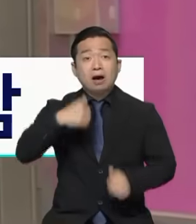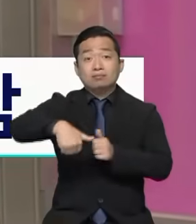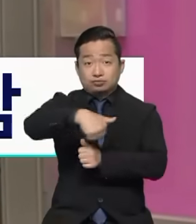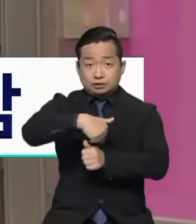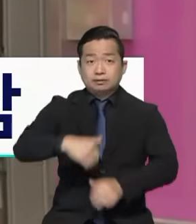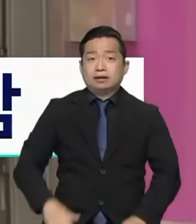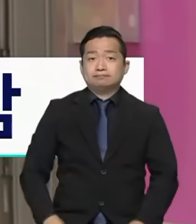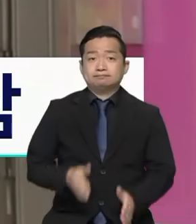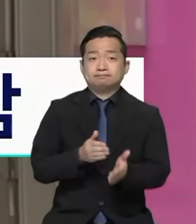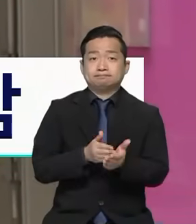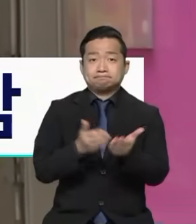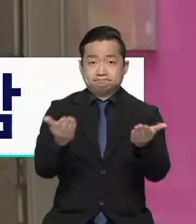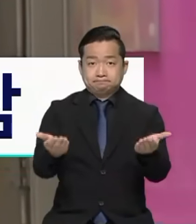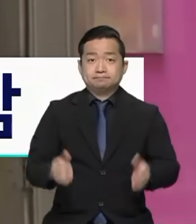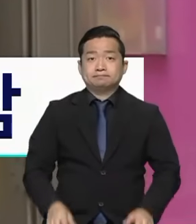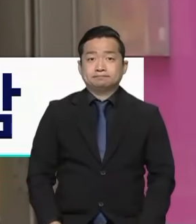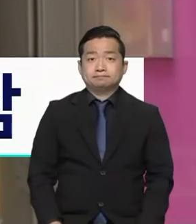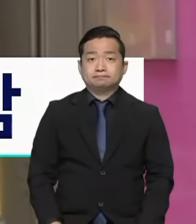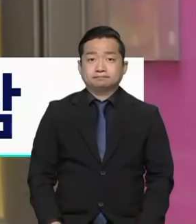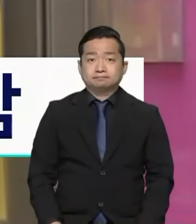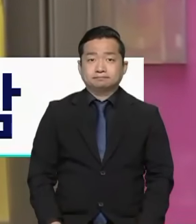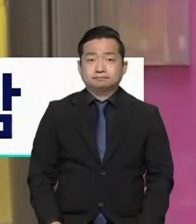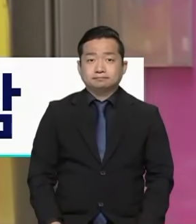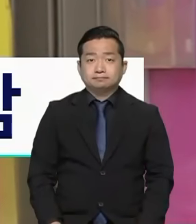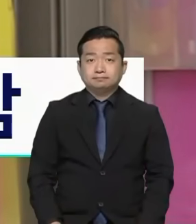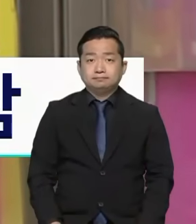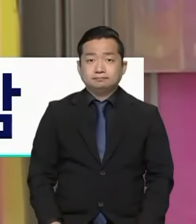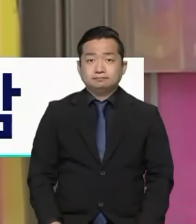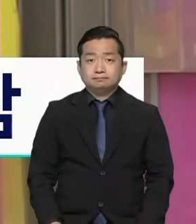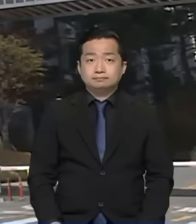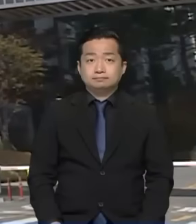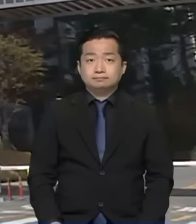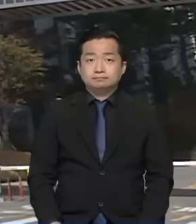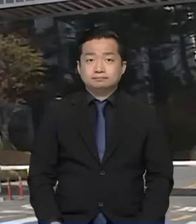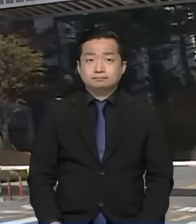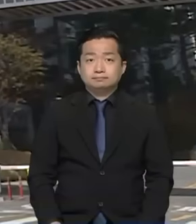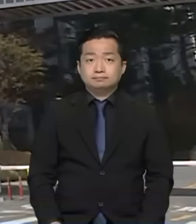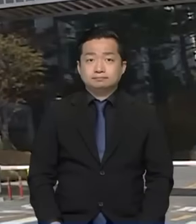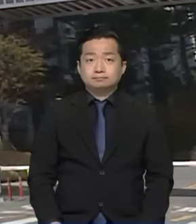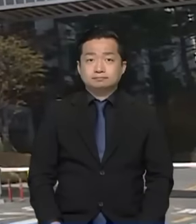기다려보자는 분위기입니다. 제이원 기자가 취재했습니다.